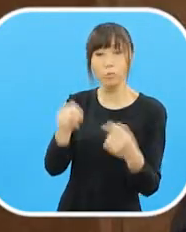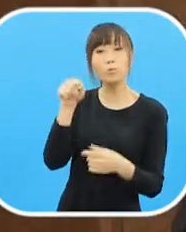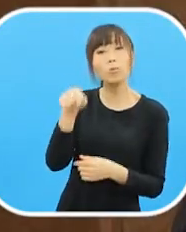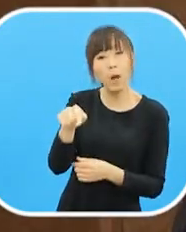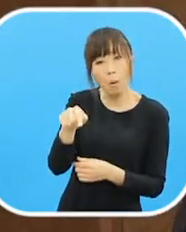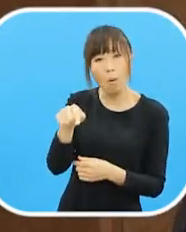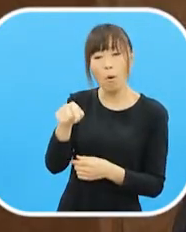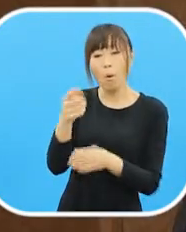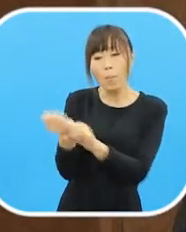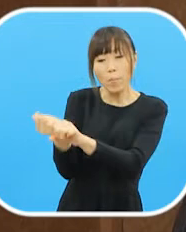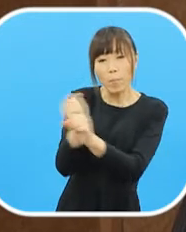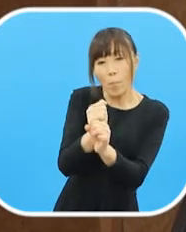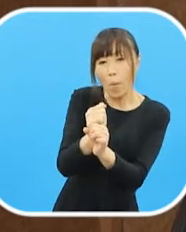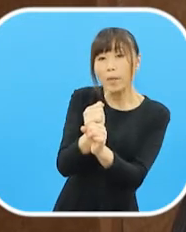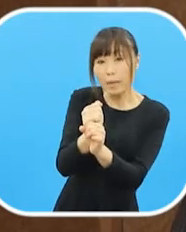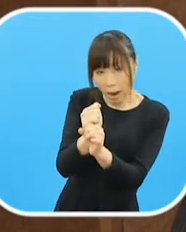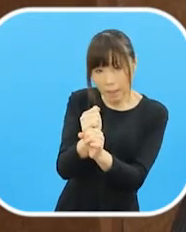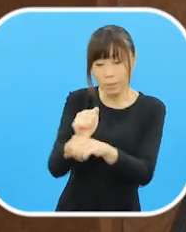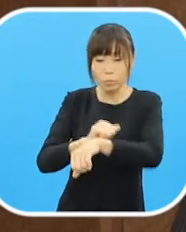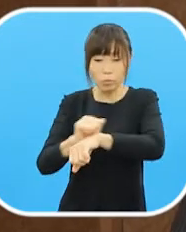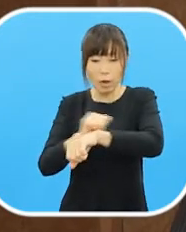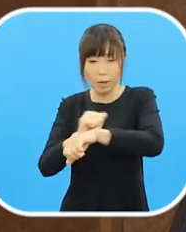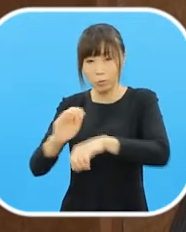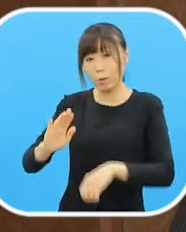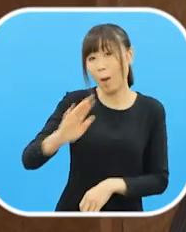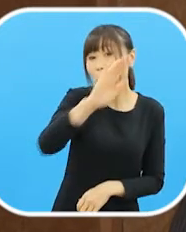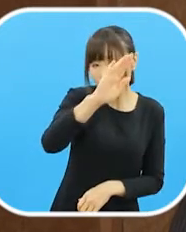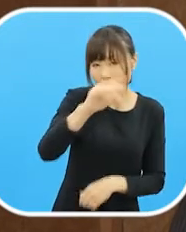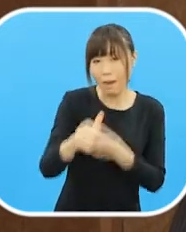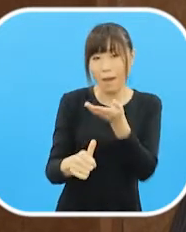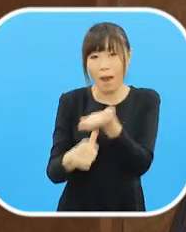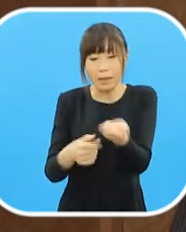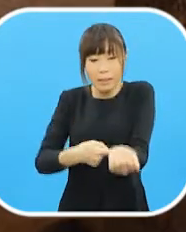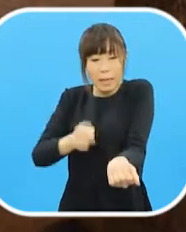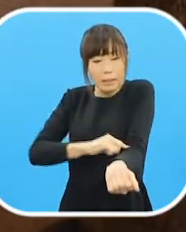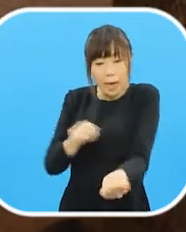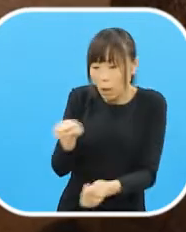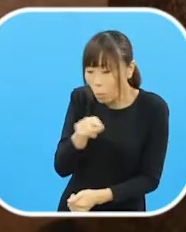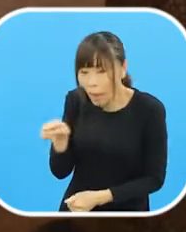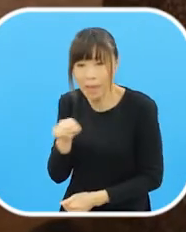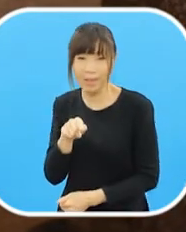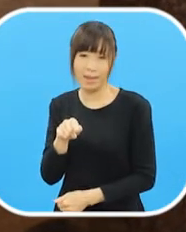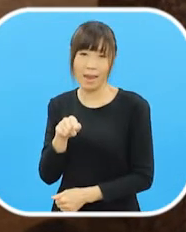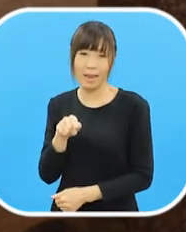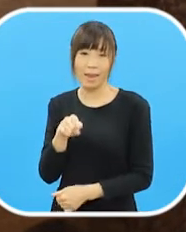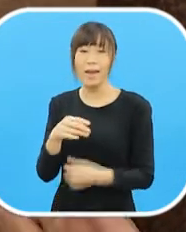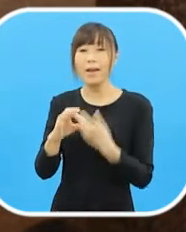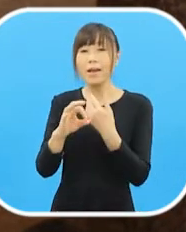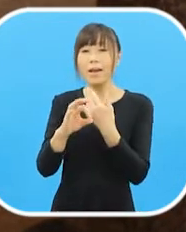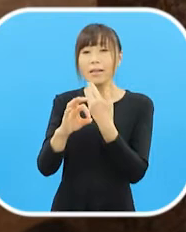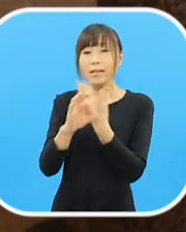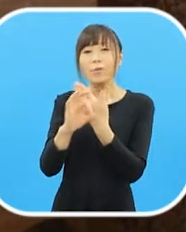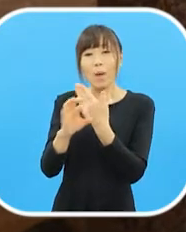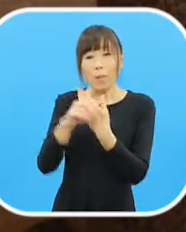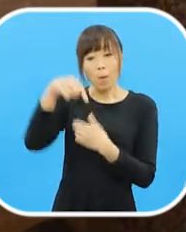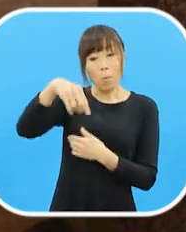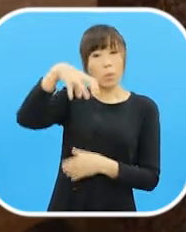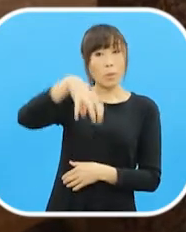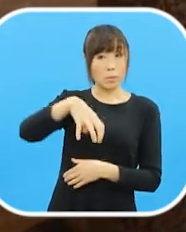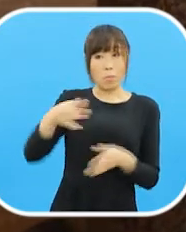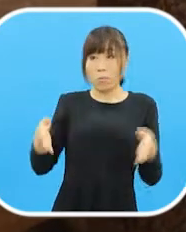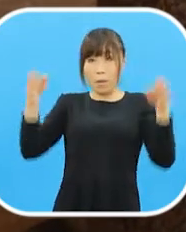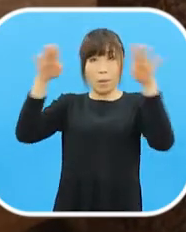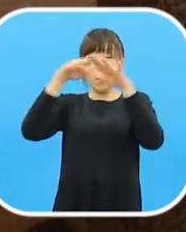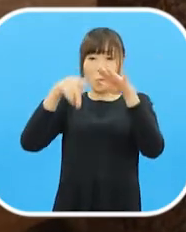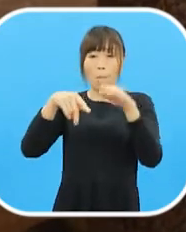ね、もう一回ブラッシュアップして、一体どれが秋田の力なのか、例えば今日ここでやっているこの松下線